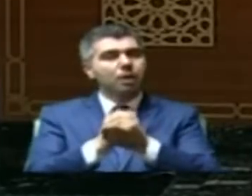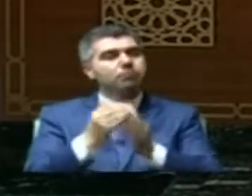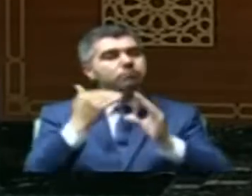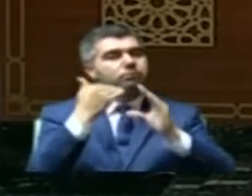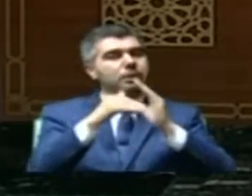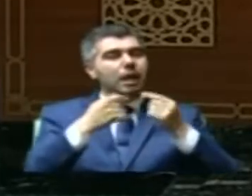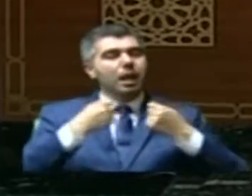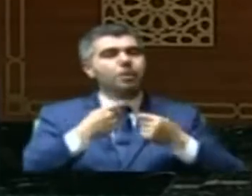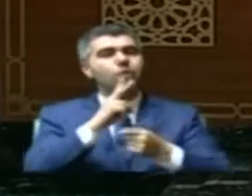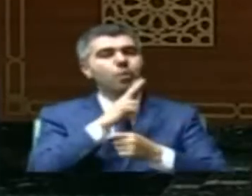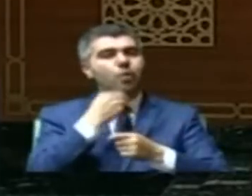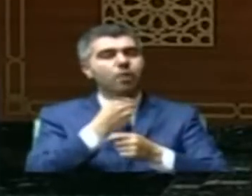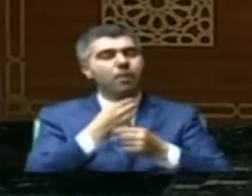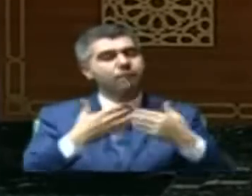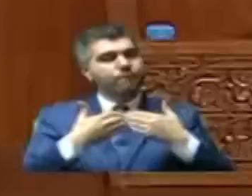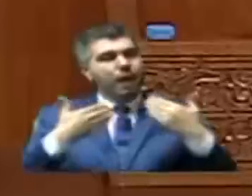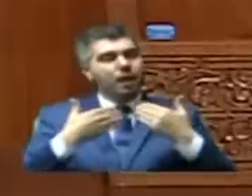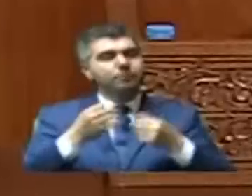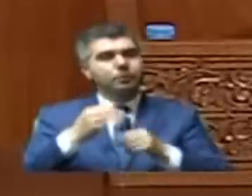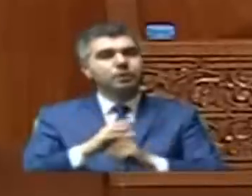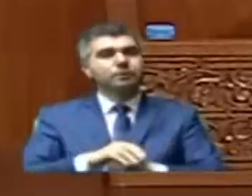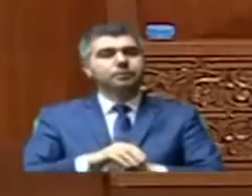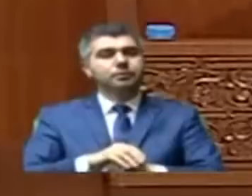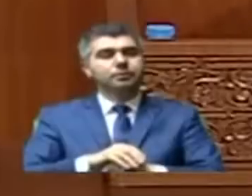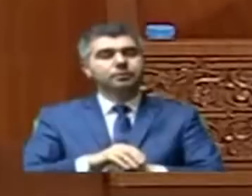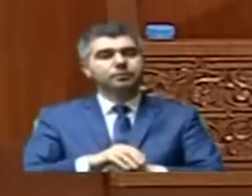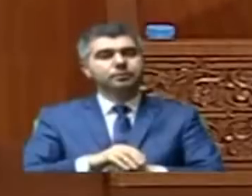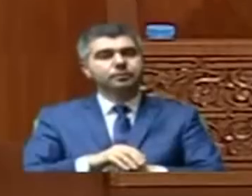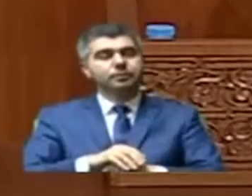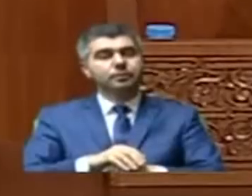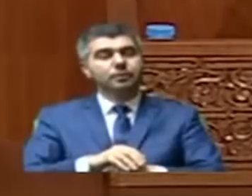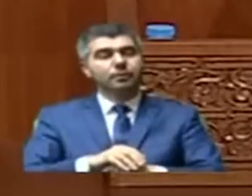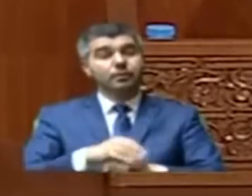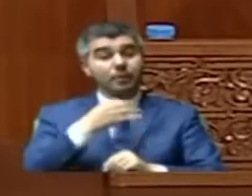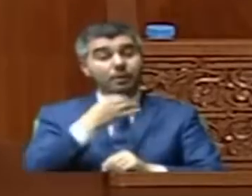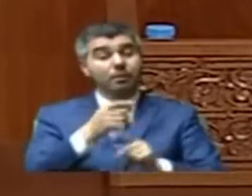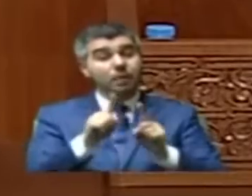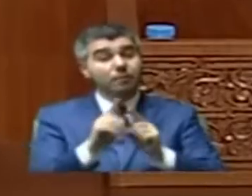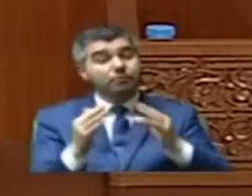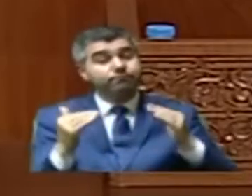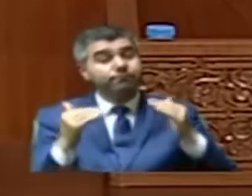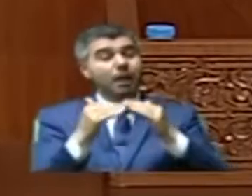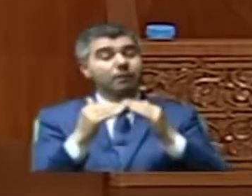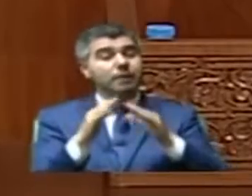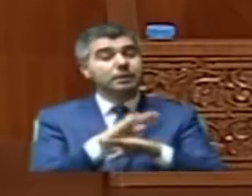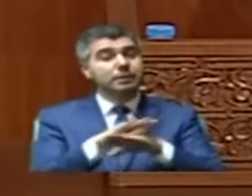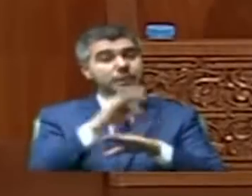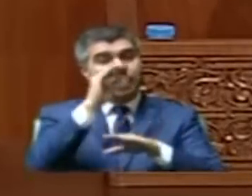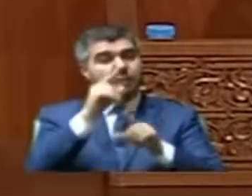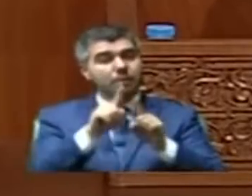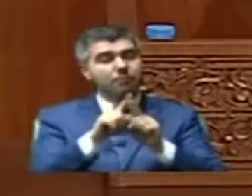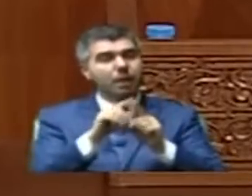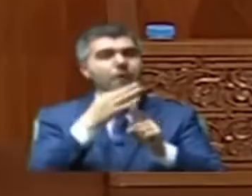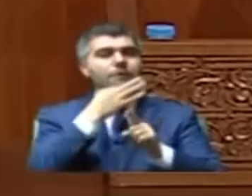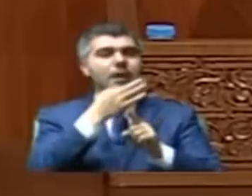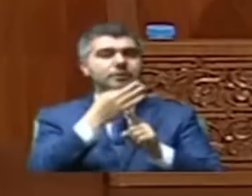رئاسه الحكومه وسنكون ساعدين بمراجعتها بطبيعه الحال هذه القضيه ديال التقا السياسات العموم احنا بسطناها شويه